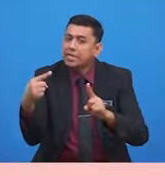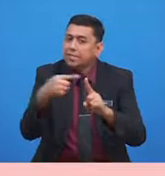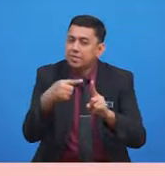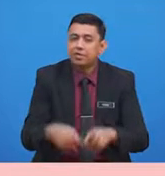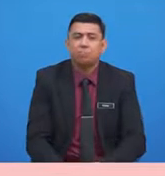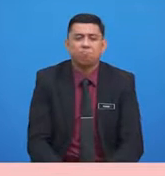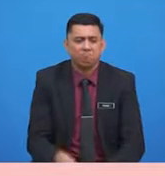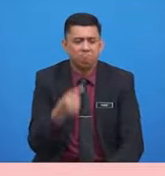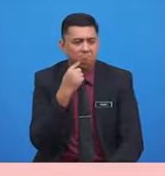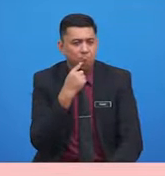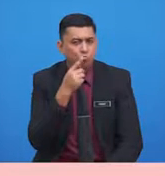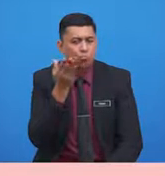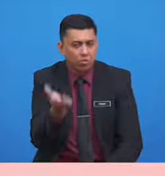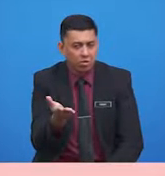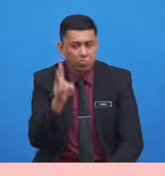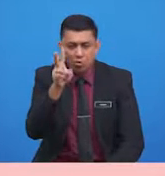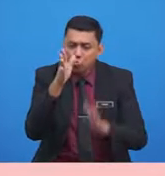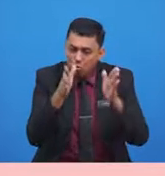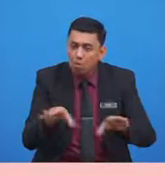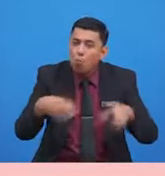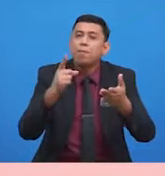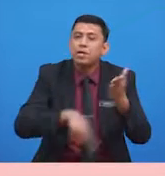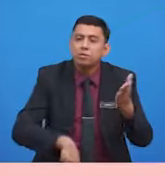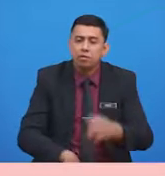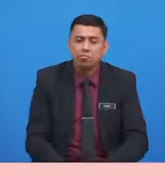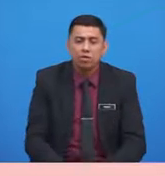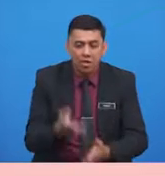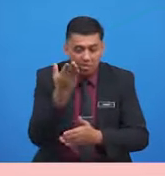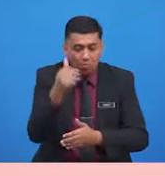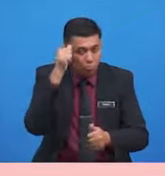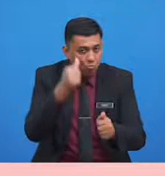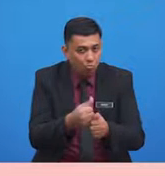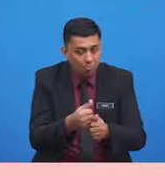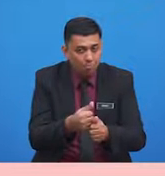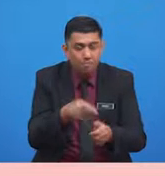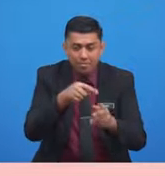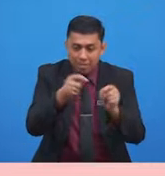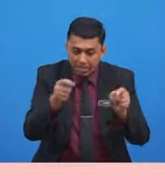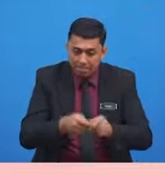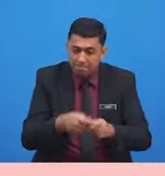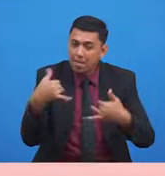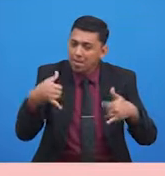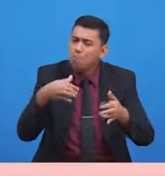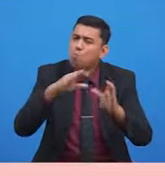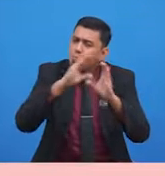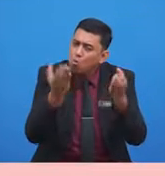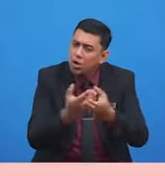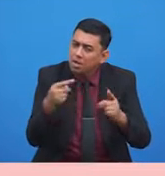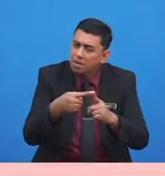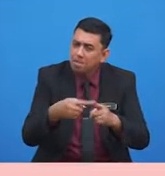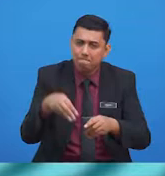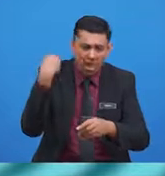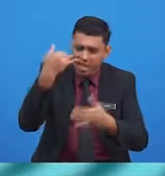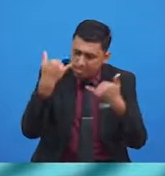Eh, kamu dua orang buat apa di sini? Kamu ingat ini tempat bermain bola ke? Balik rumah kamu